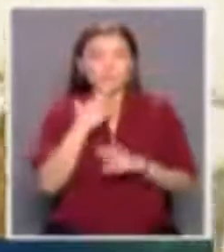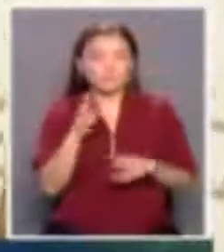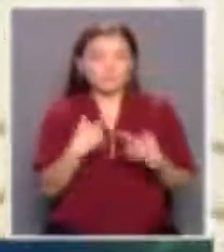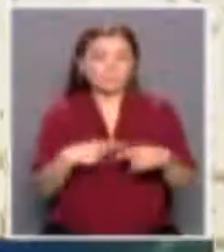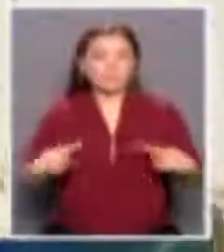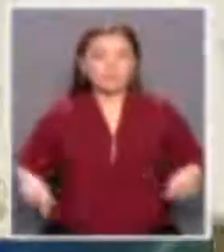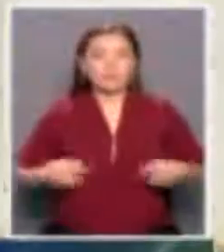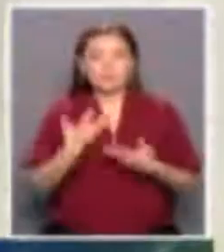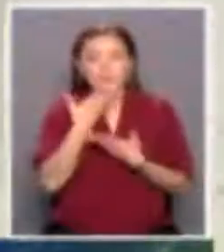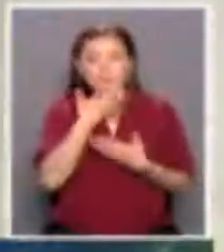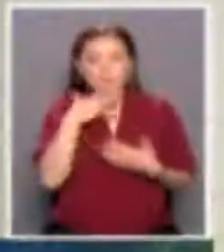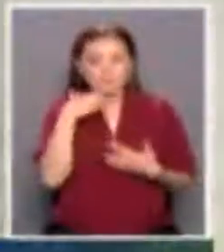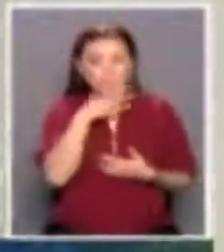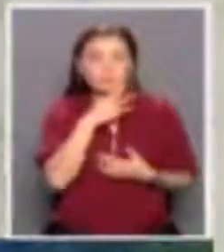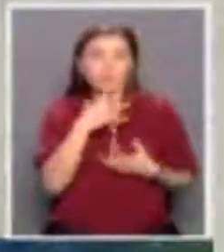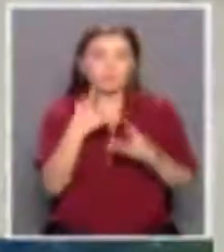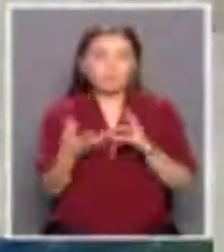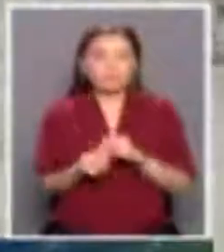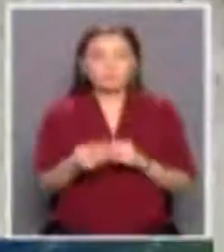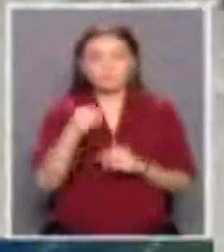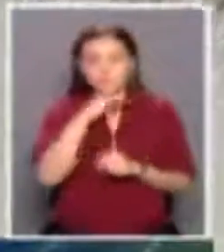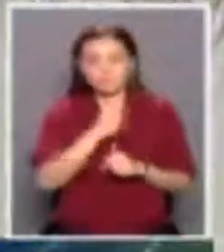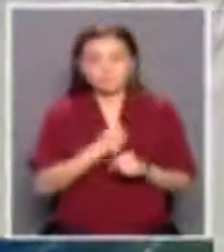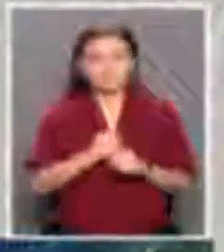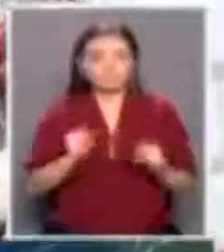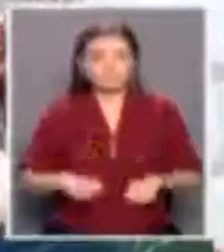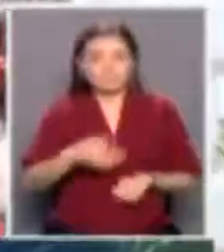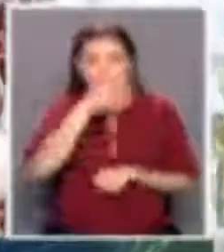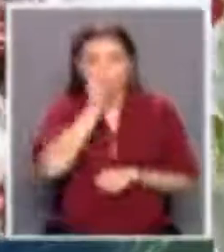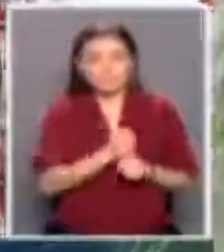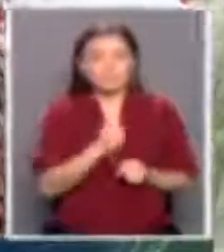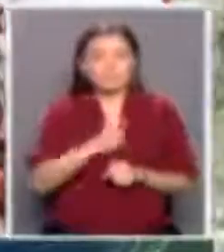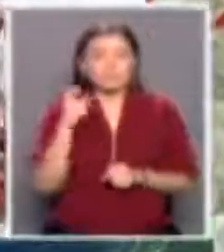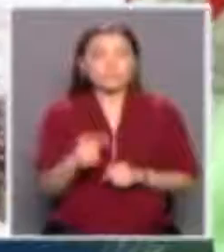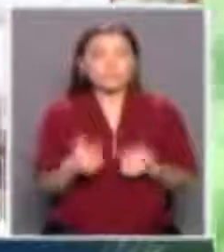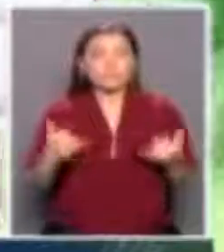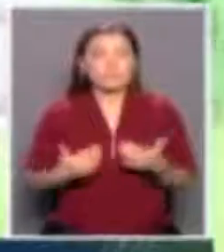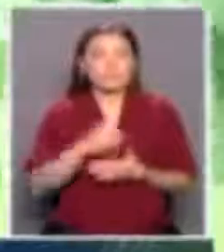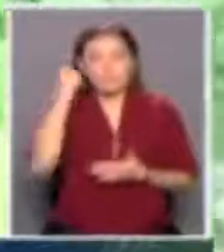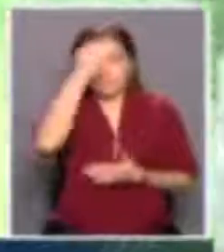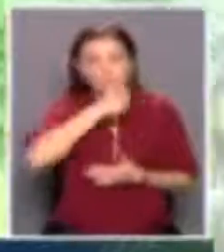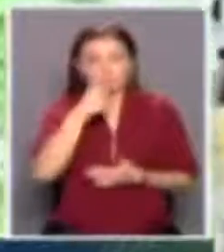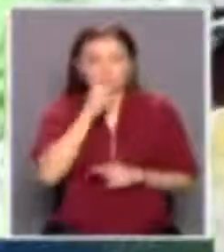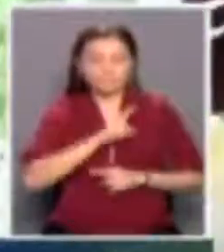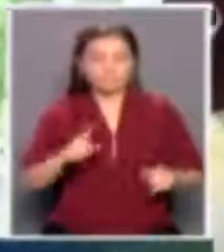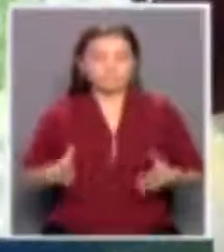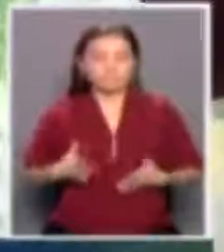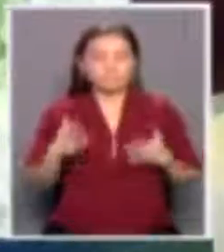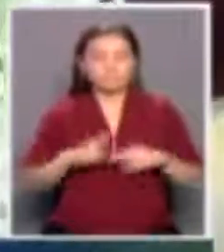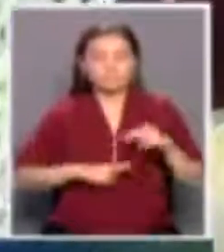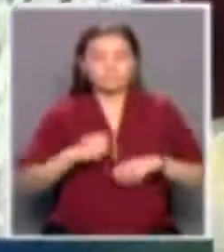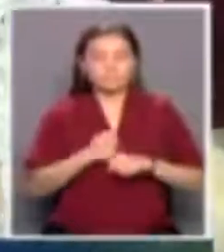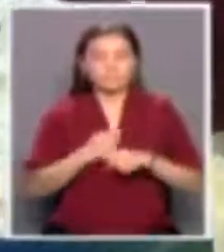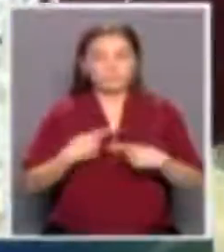да. Көптігі сол, санынан жаңыласыз. Бес саусағынан өнер тамған ол жаңа жылға жақын ерекше шабытпен